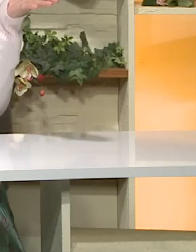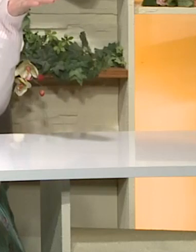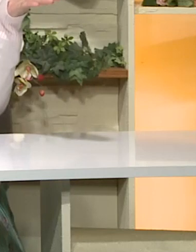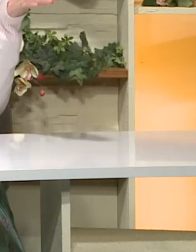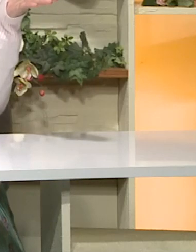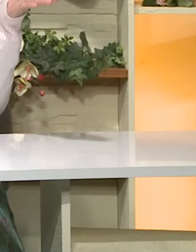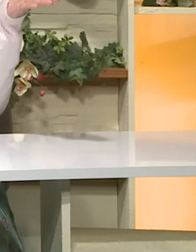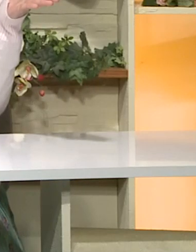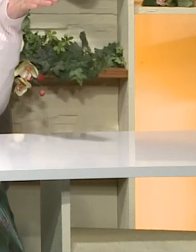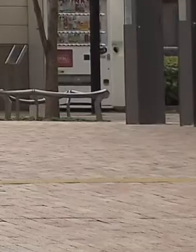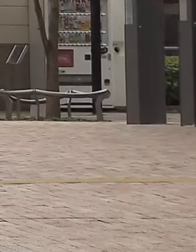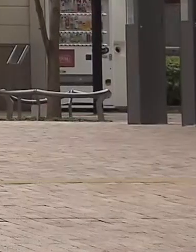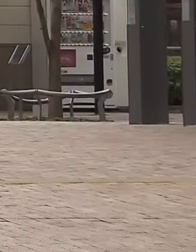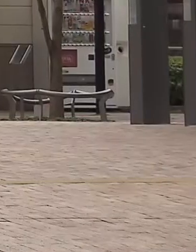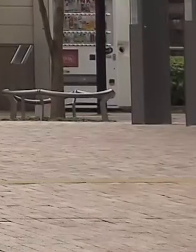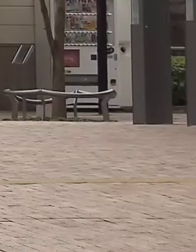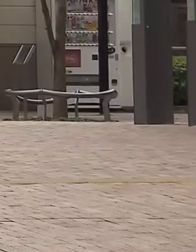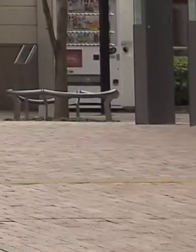ぞ。